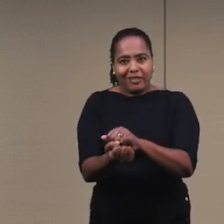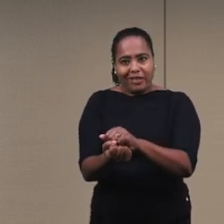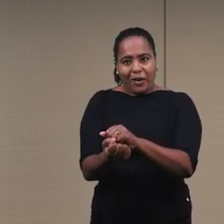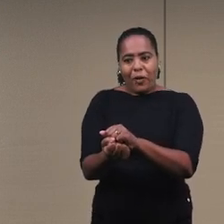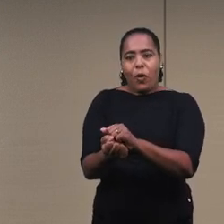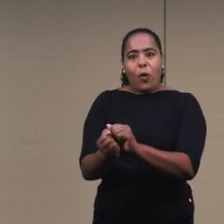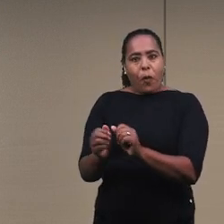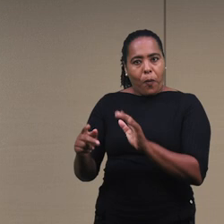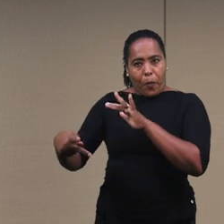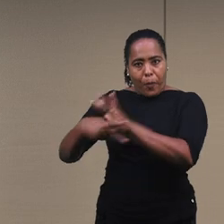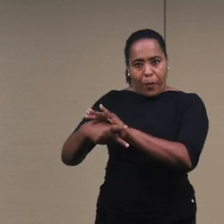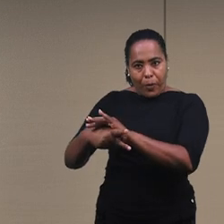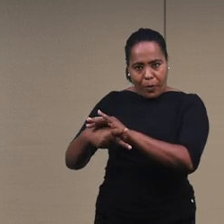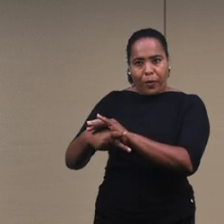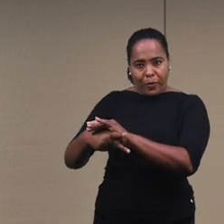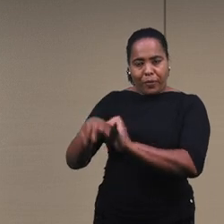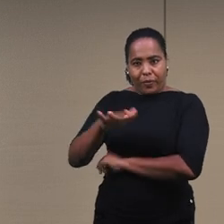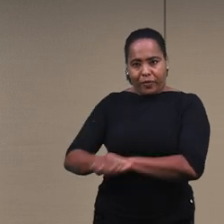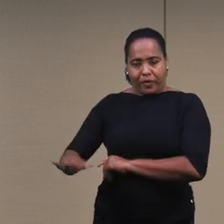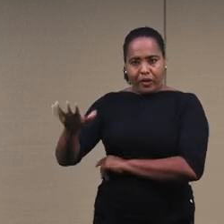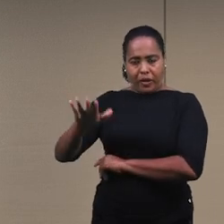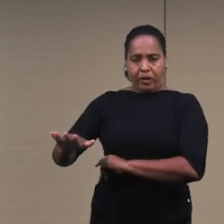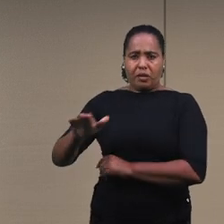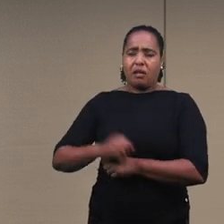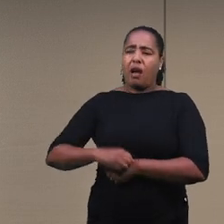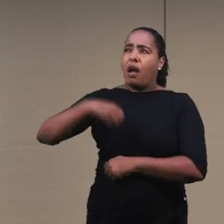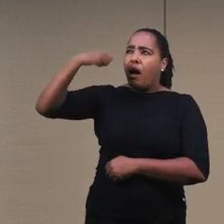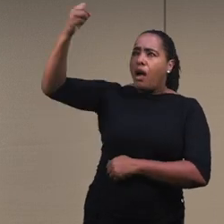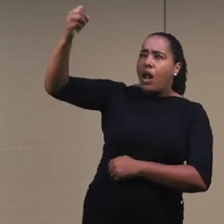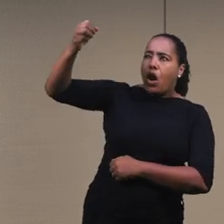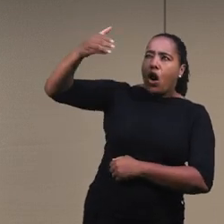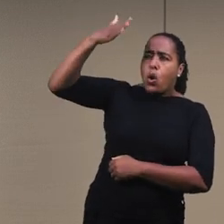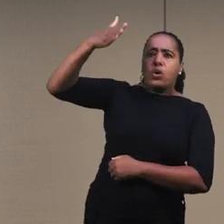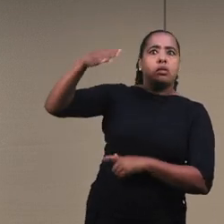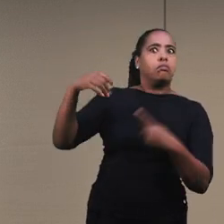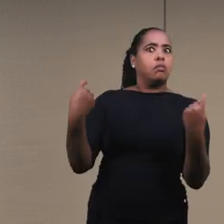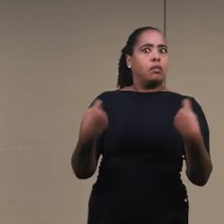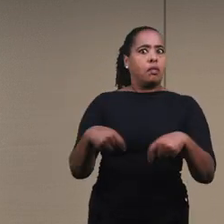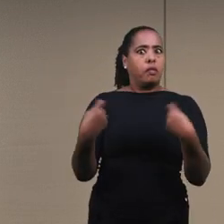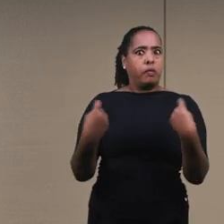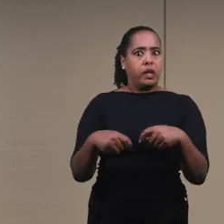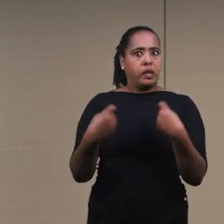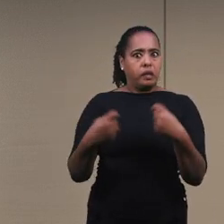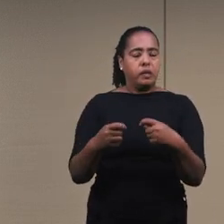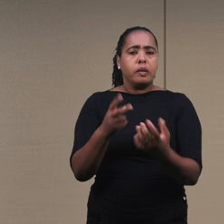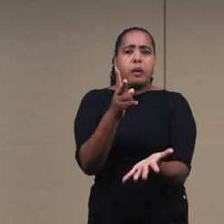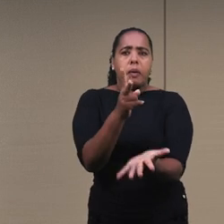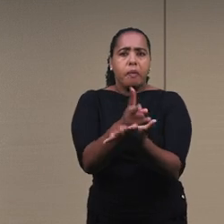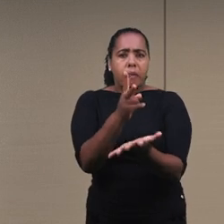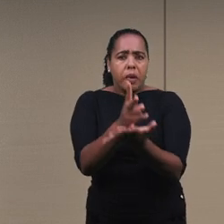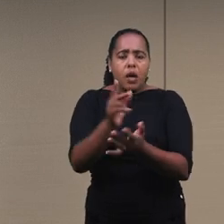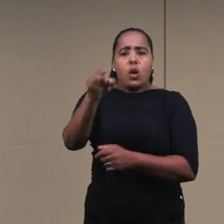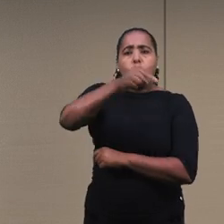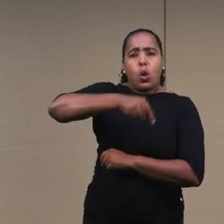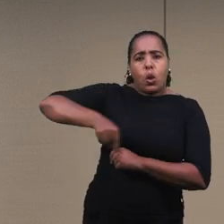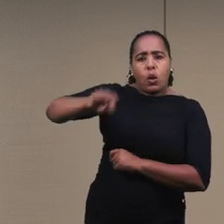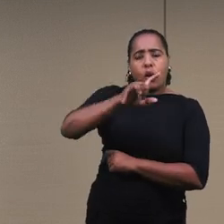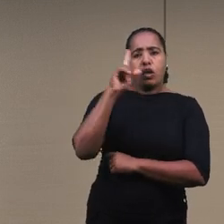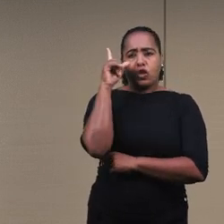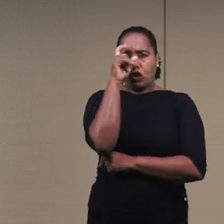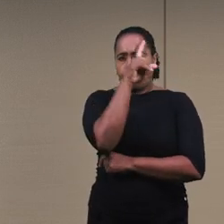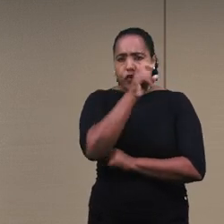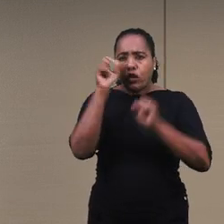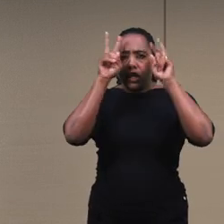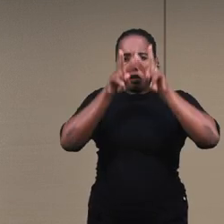les actions nécessaires à cet enfant. La luminosité de l'environnement est extrêmement nécessaire. Même nous qui n'avons